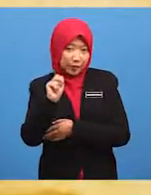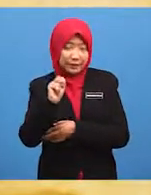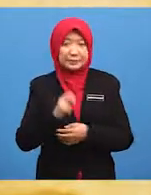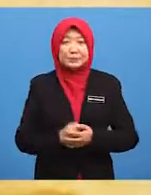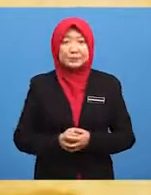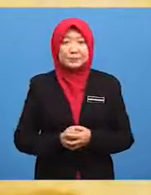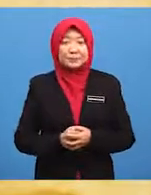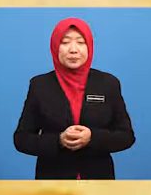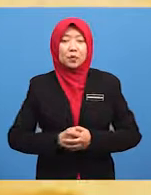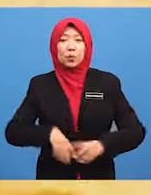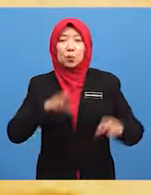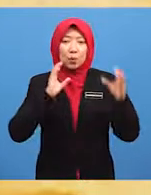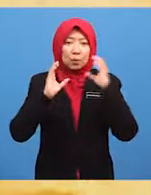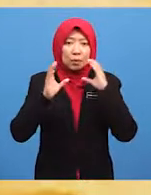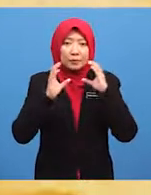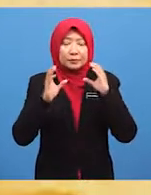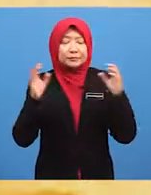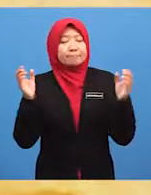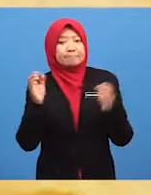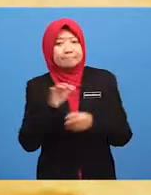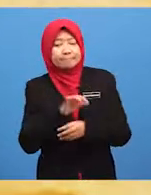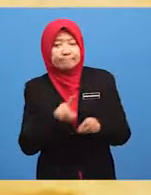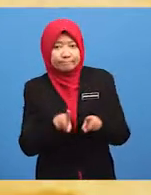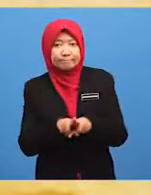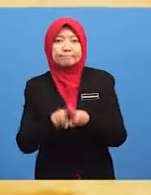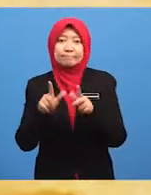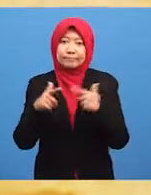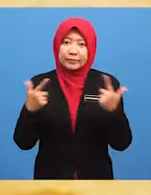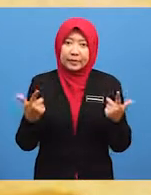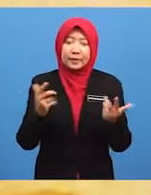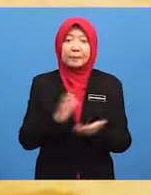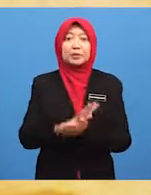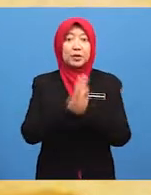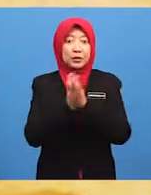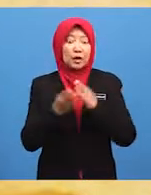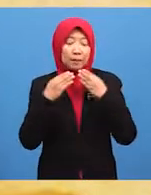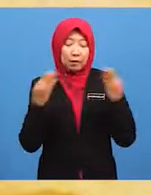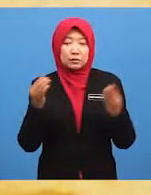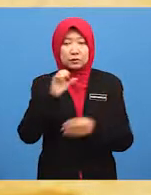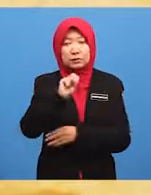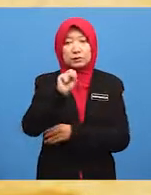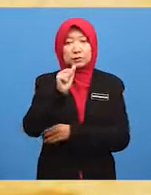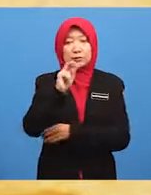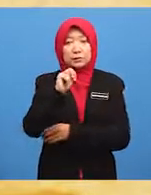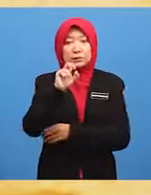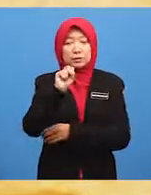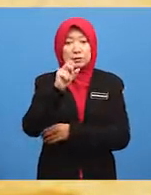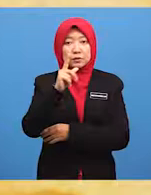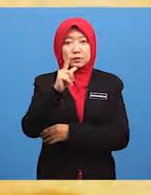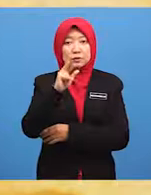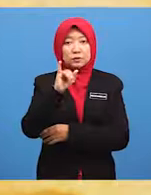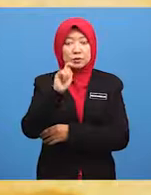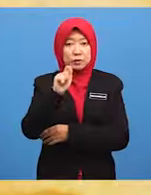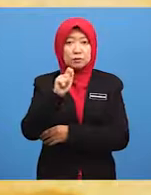Funan berkomunikasi di antara satu sama lain dengan menjadikan bahasa Sanskrit sebagai bahasa